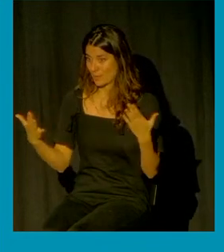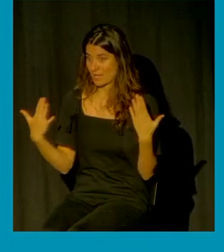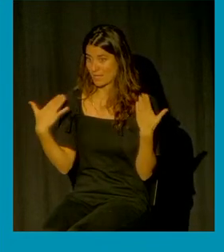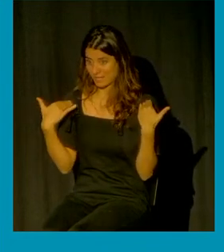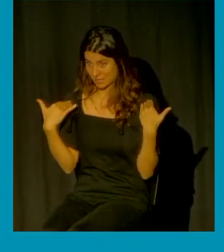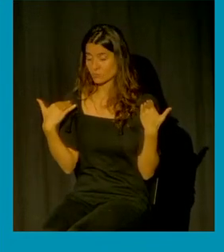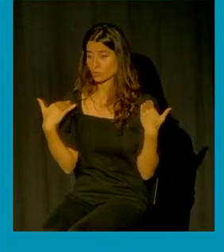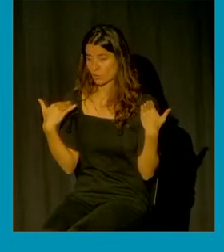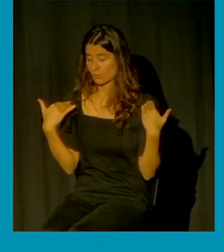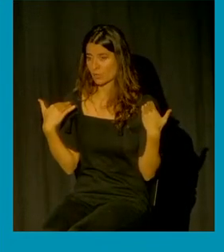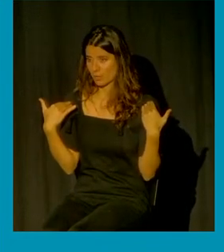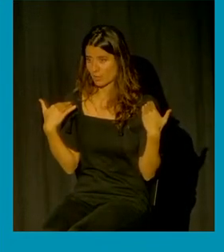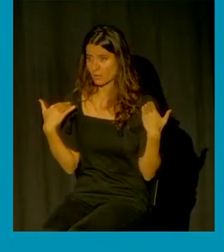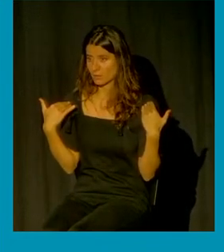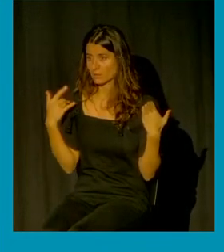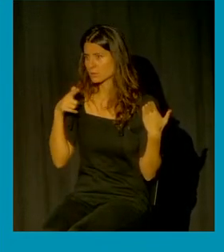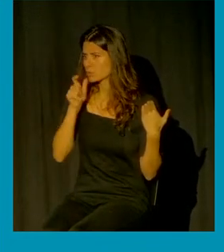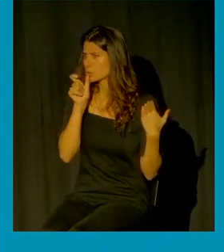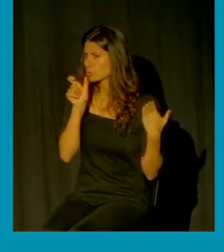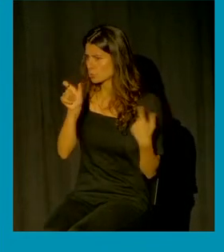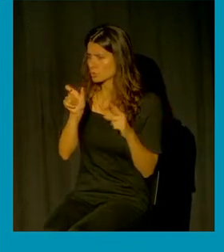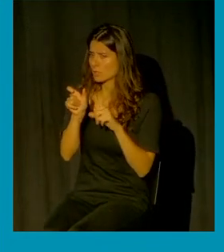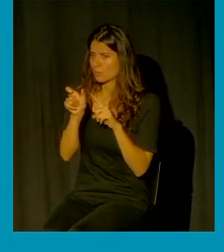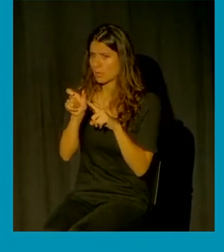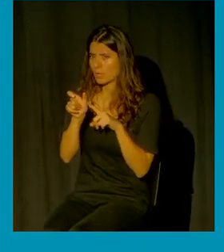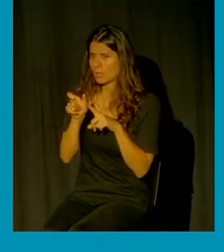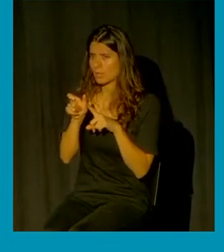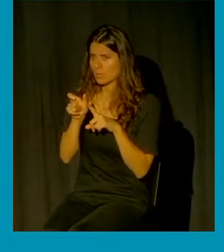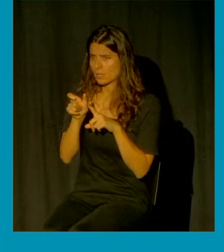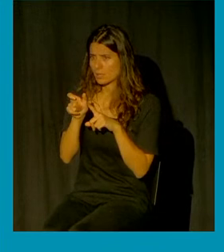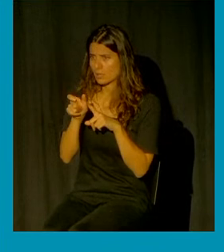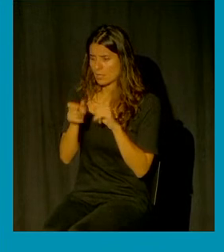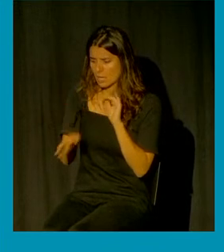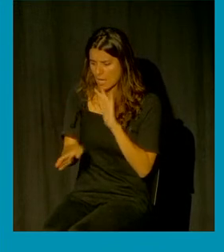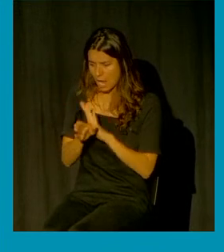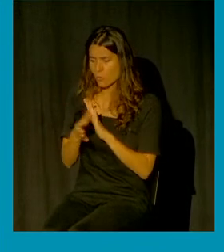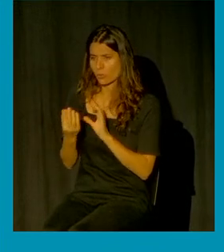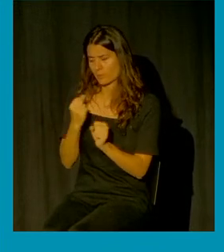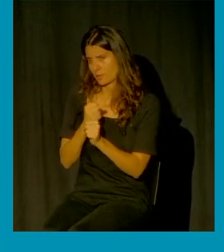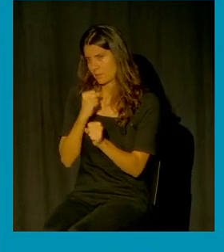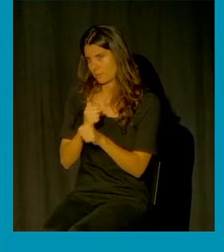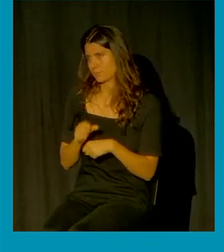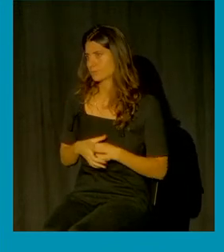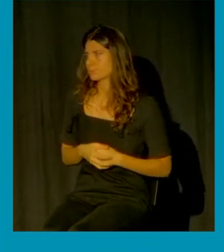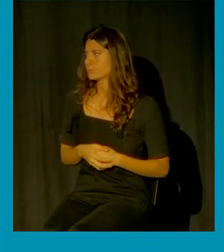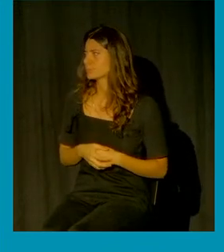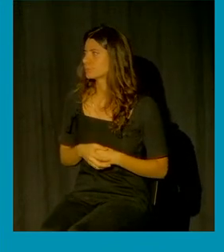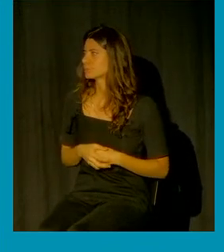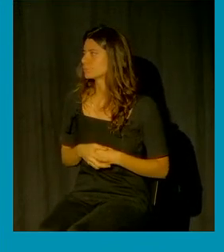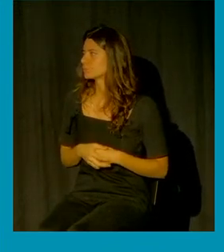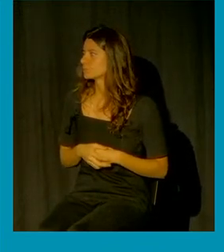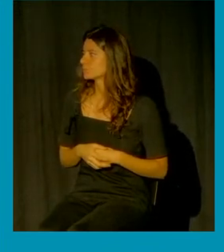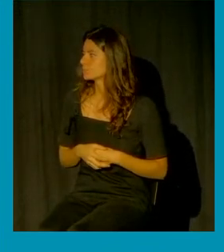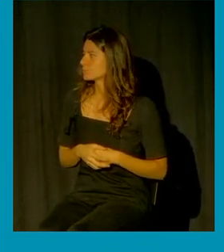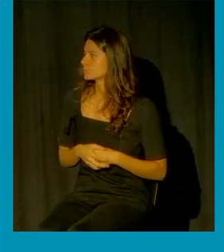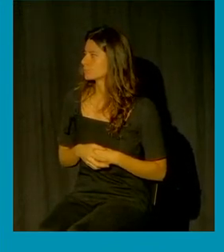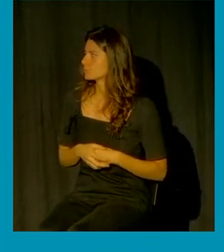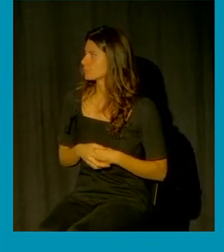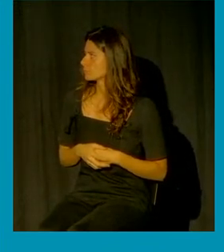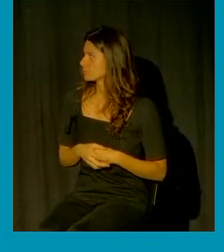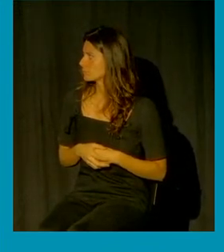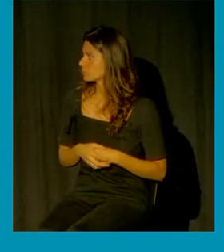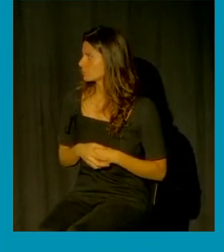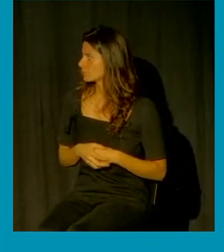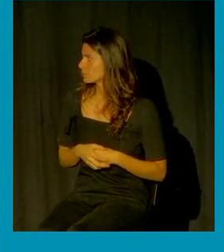és un d'ells que encara d'alguna manera estem treballant en directe dins d'aquests impactes perquè sí que vull fer quatre